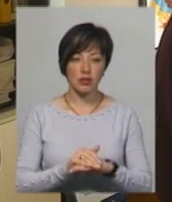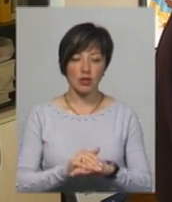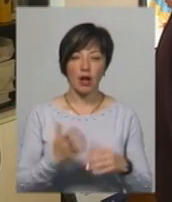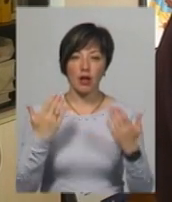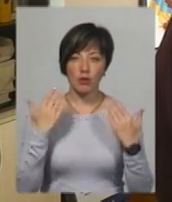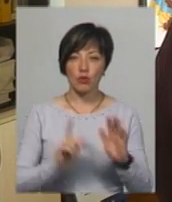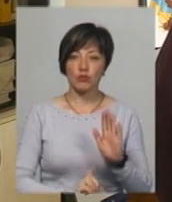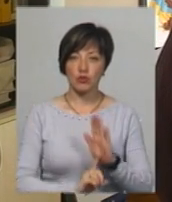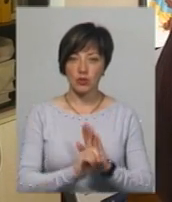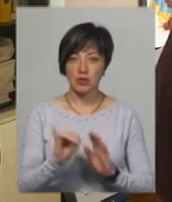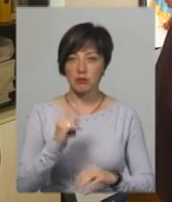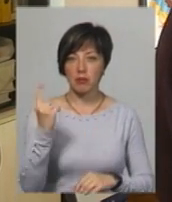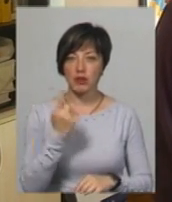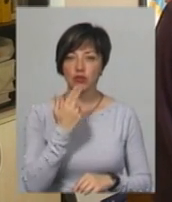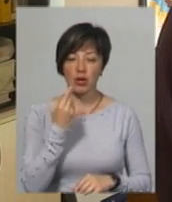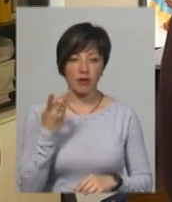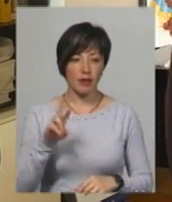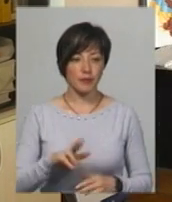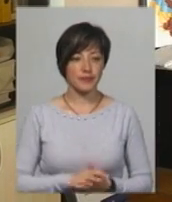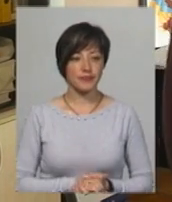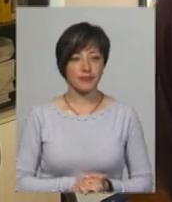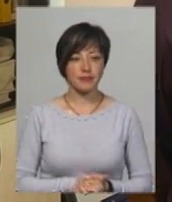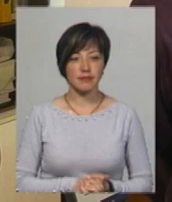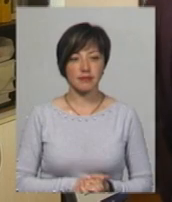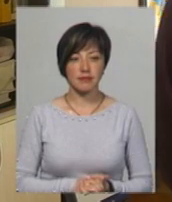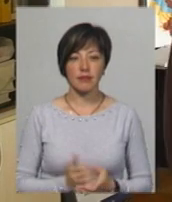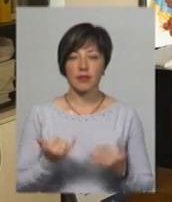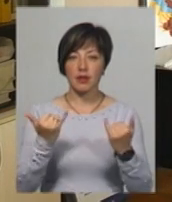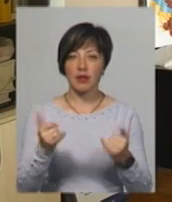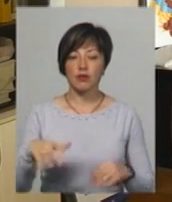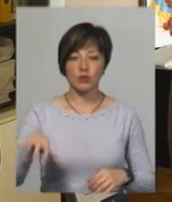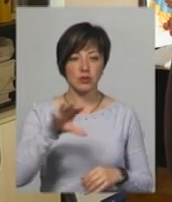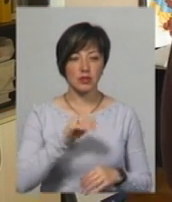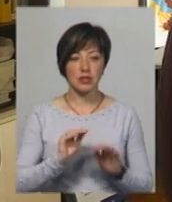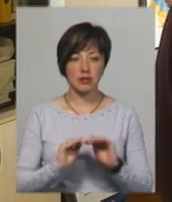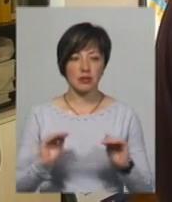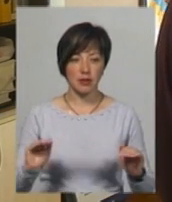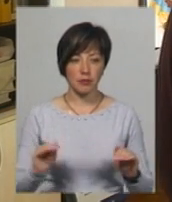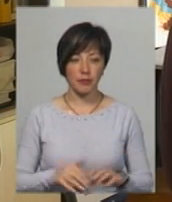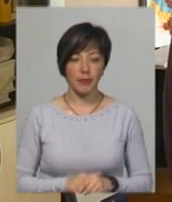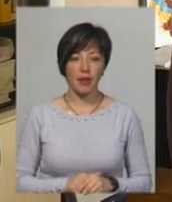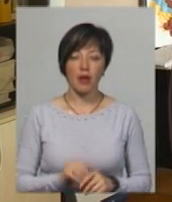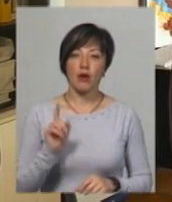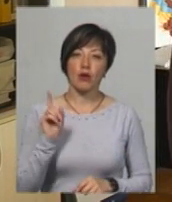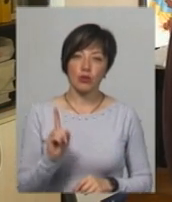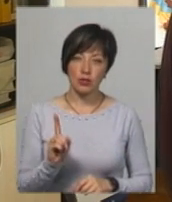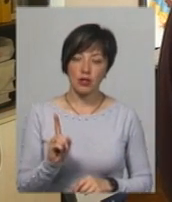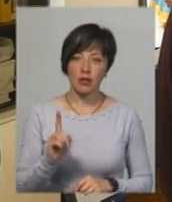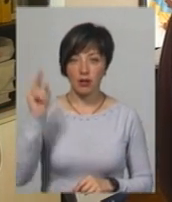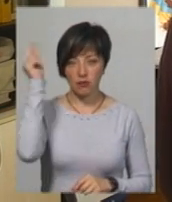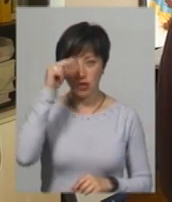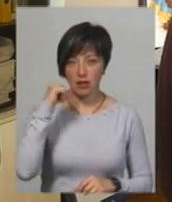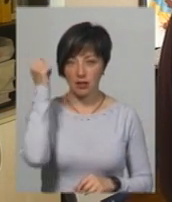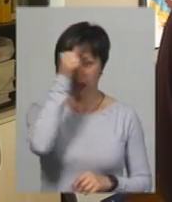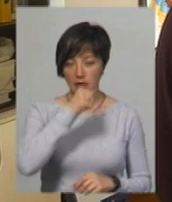канікули розпочнуться із 1 червня, якщо скажемо так, для усіх школярів. Хоча навчальний